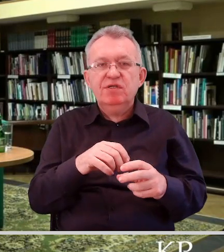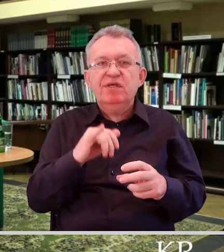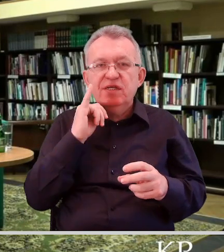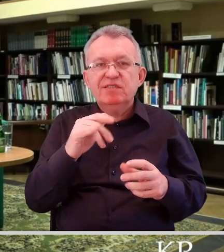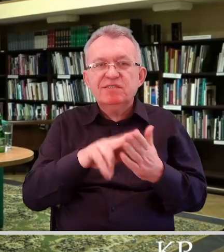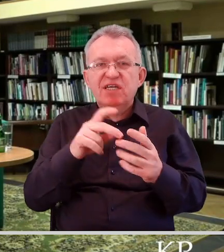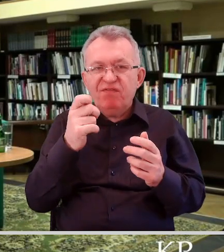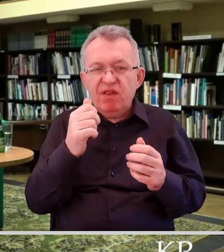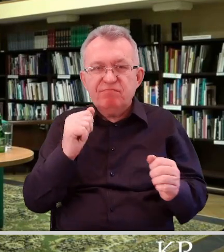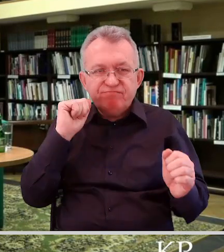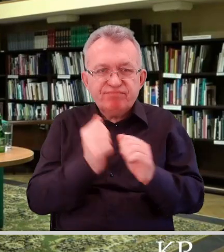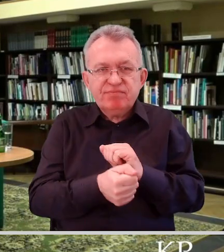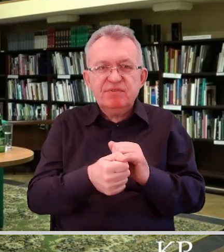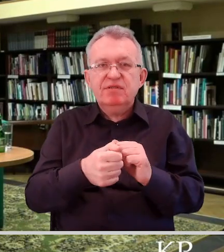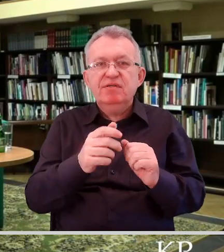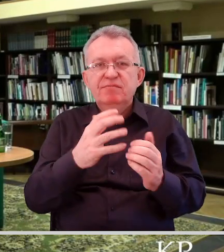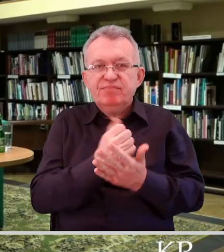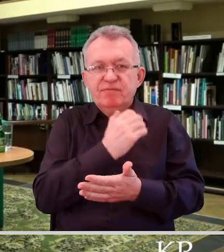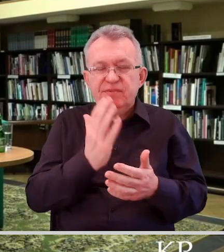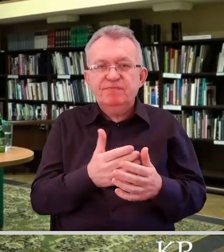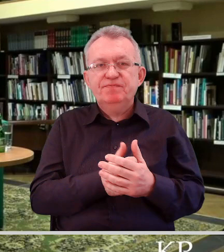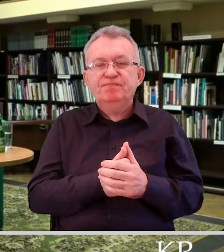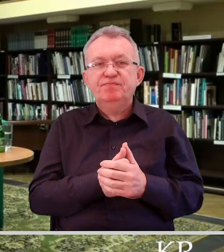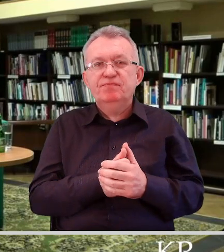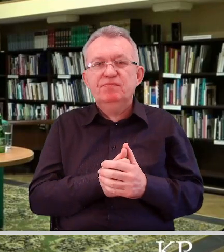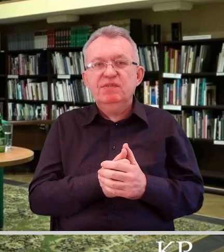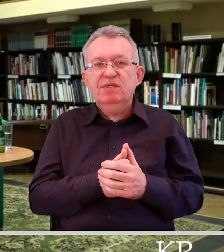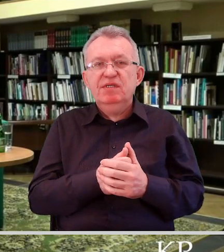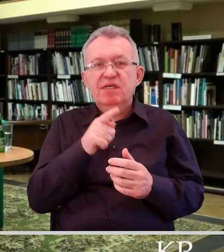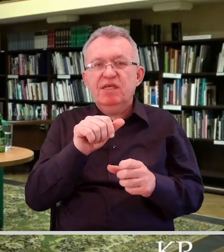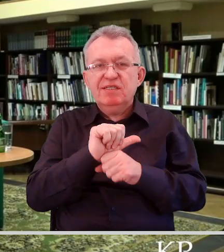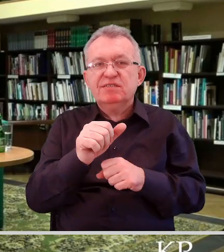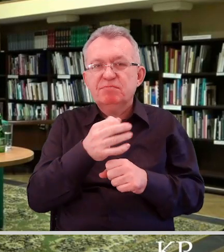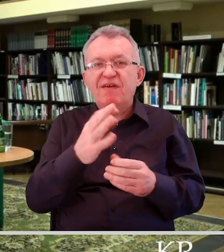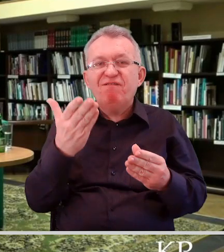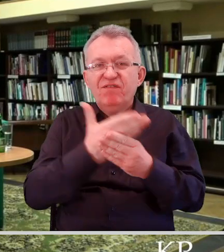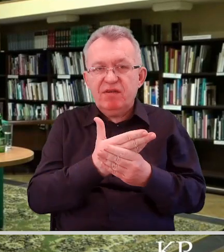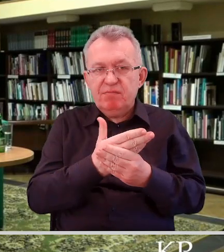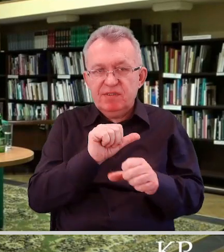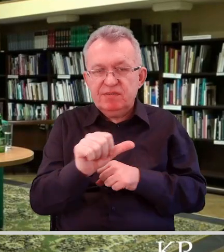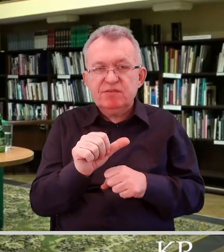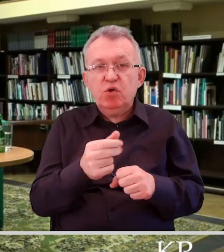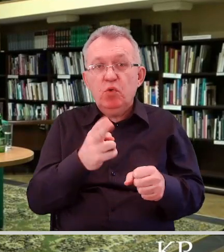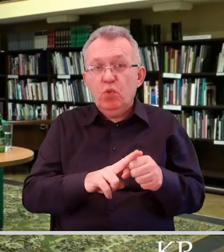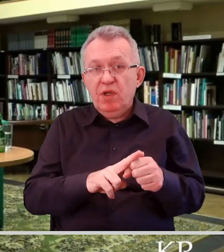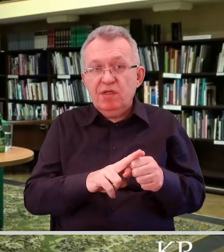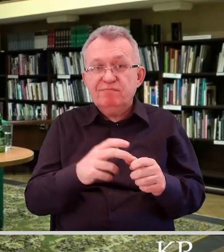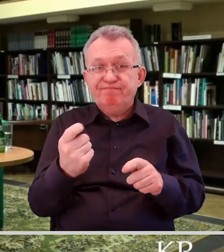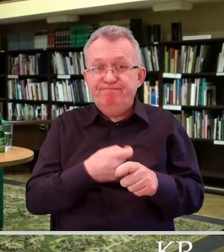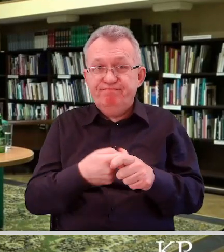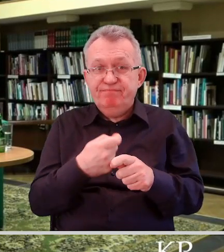za chwilę znów zostanie przechwycone. Są przecież takie firmy, które